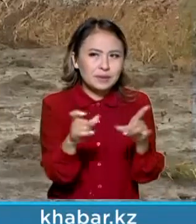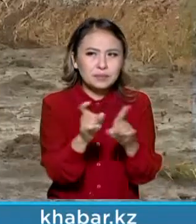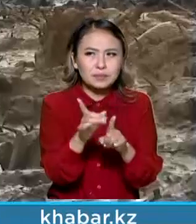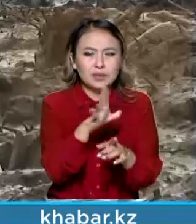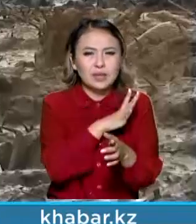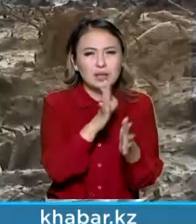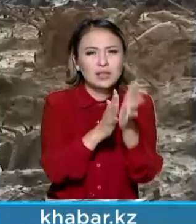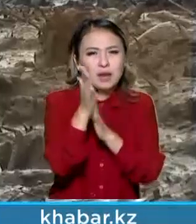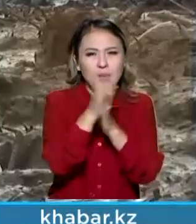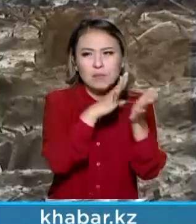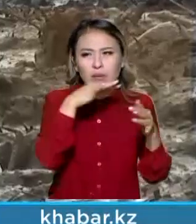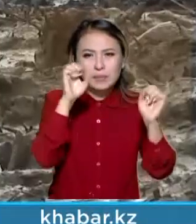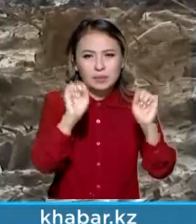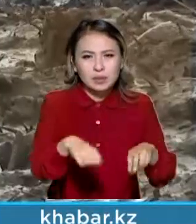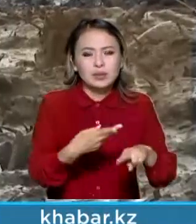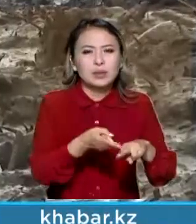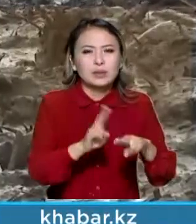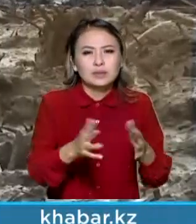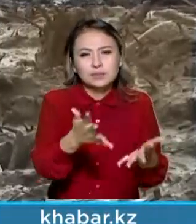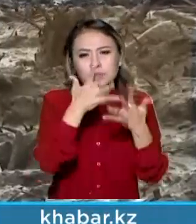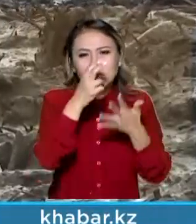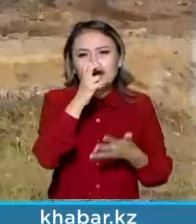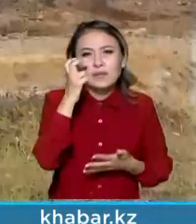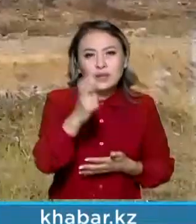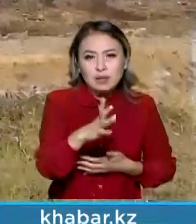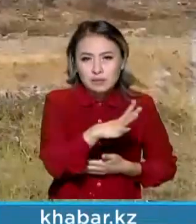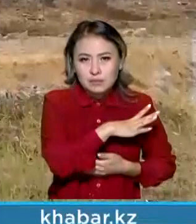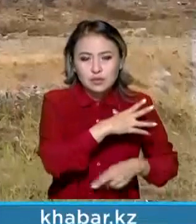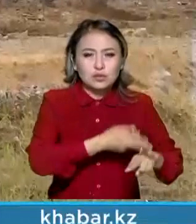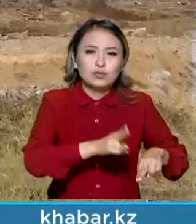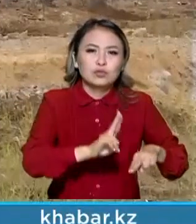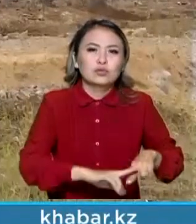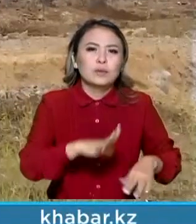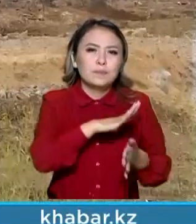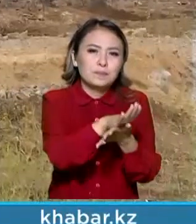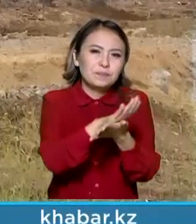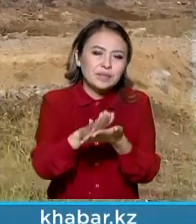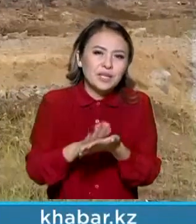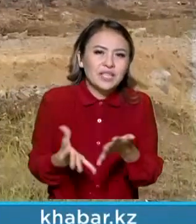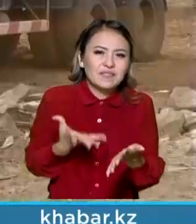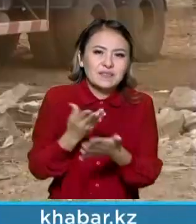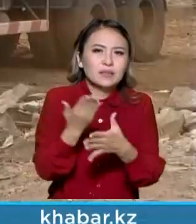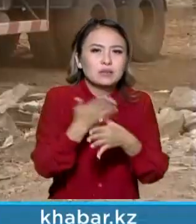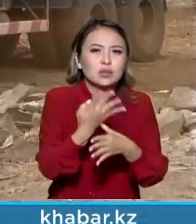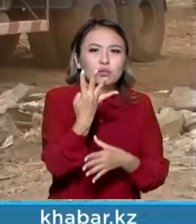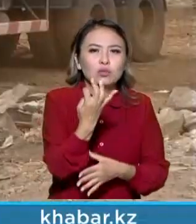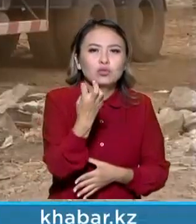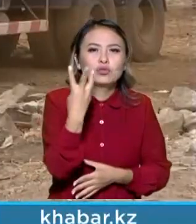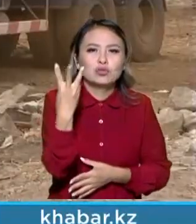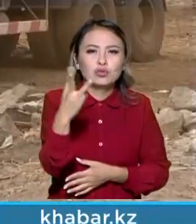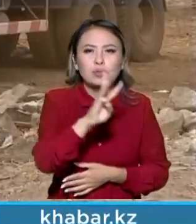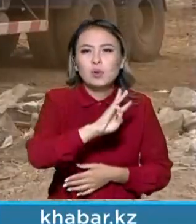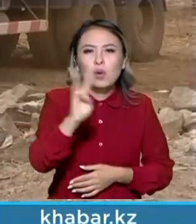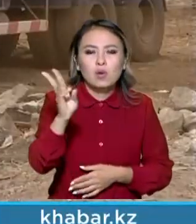басқан еді. Жаздың аптап ыстығында жағымсыз иісі қолқан қабады. Өзенді тазартуға жеке инвестиция есебінен 403